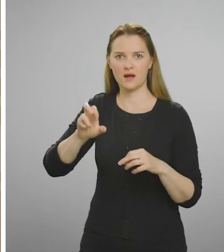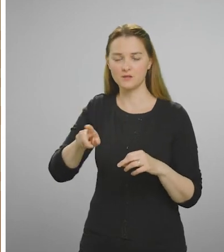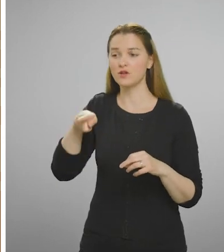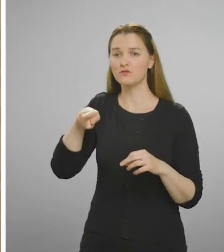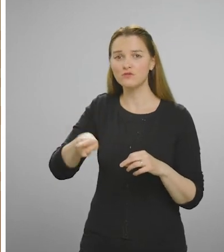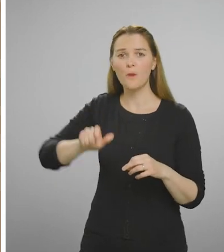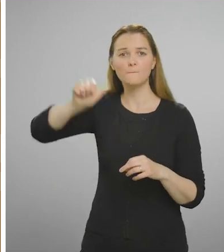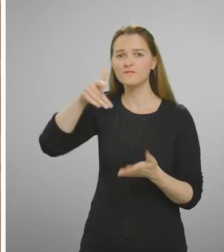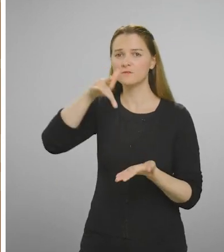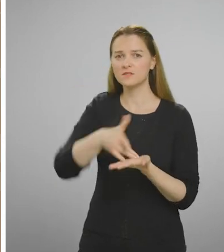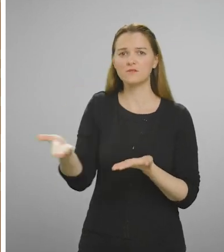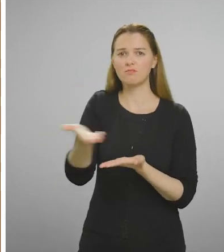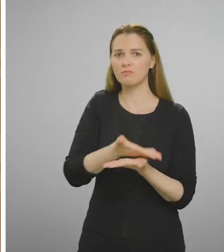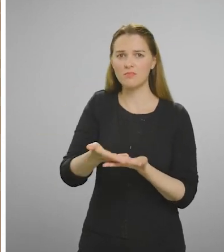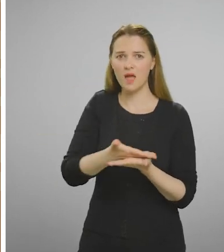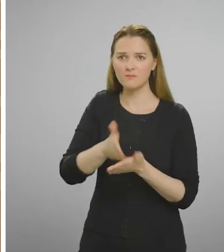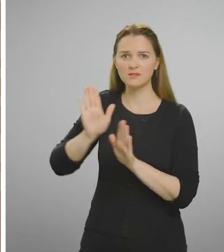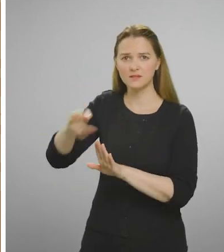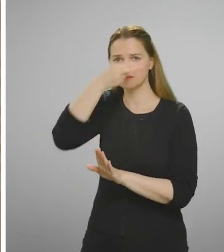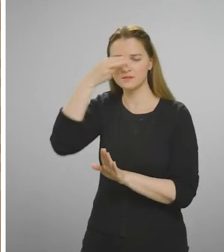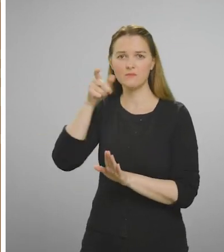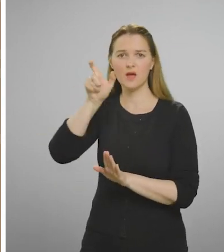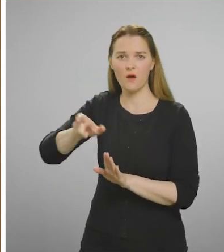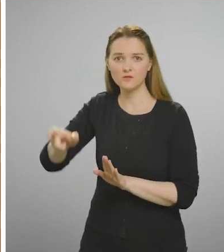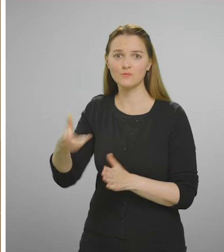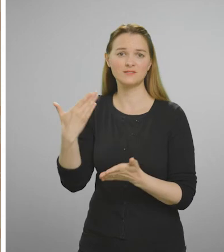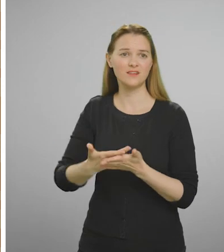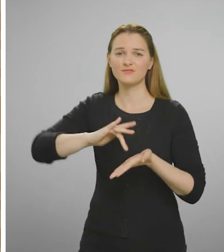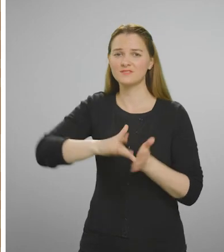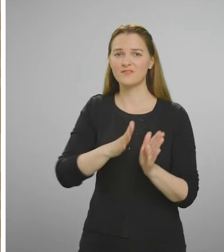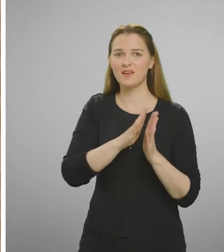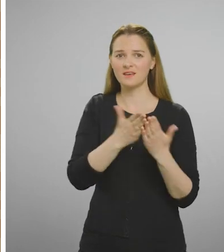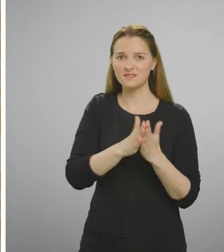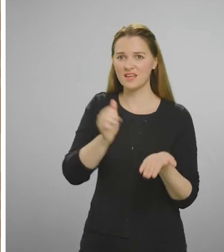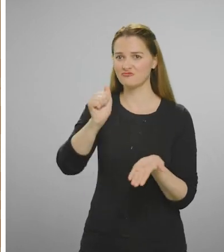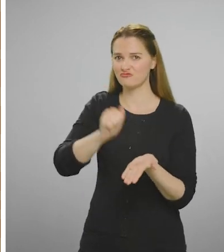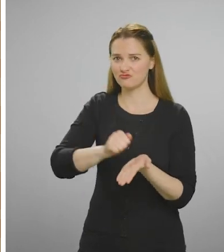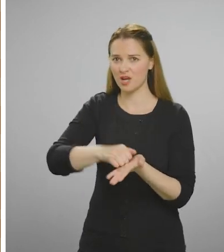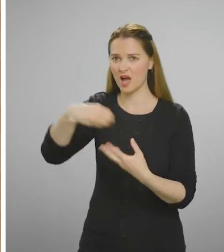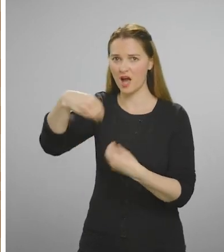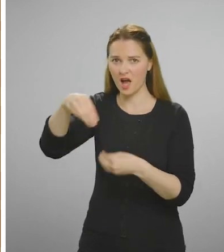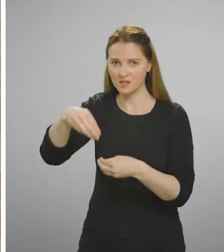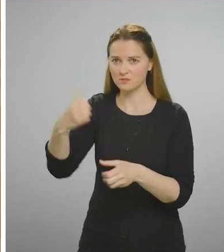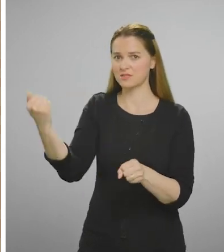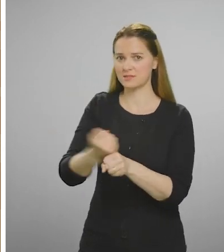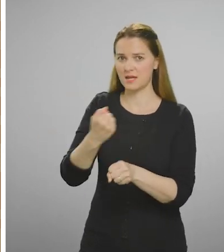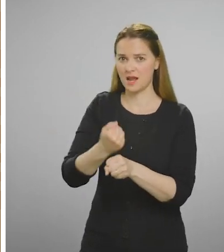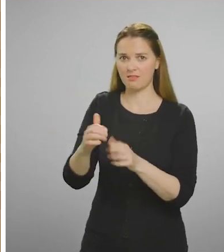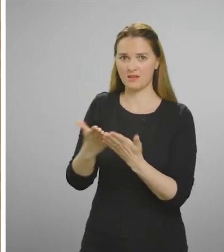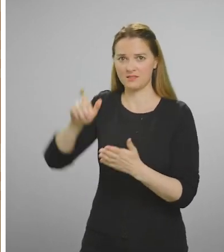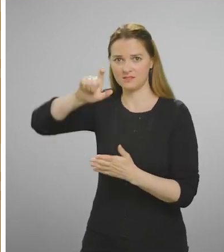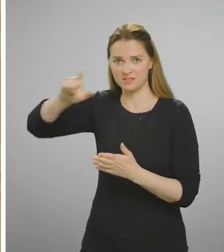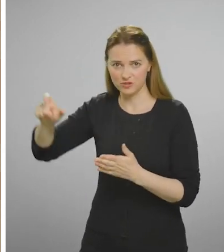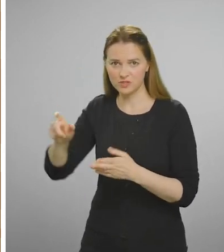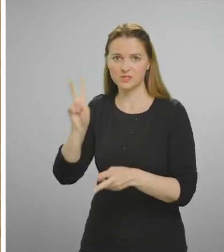svih slijepih osoba, pa se s tim u vezi knjige, časopisi i drugi materijali u pristupačnim formatima u knjižnici